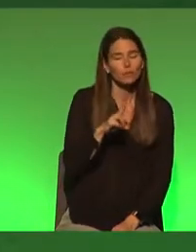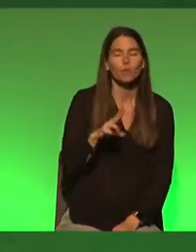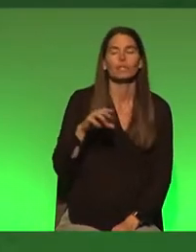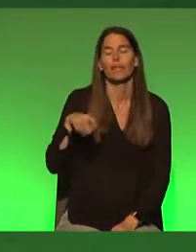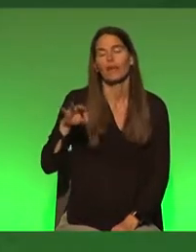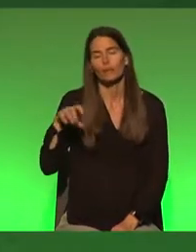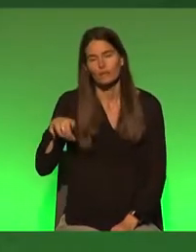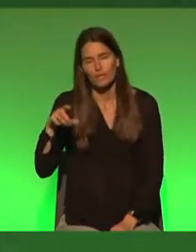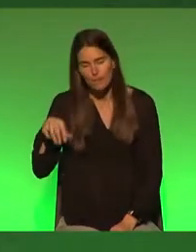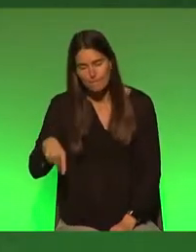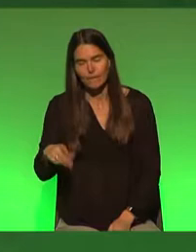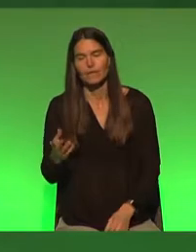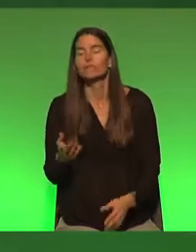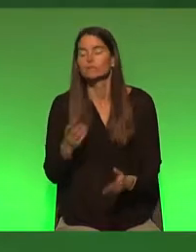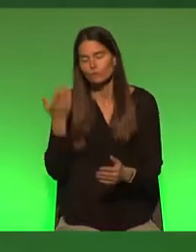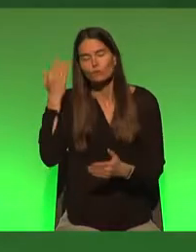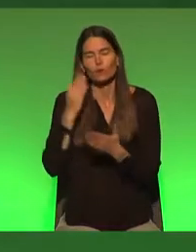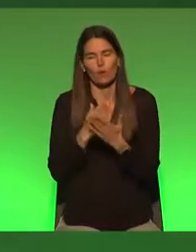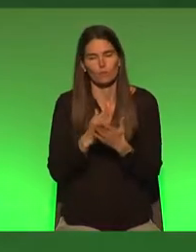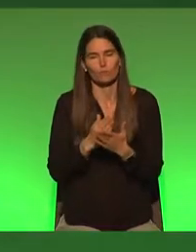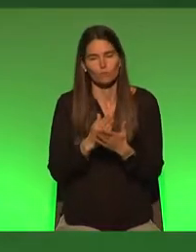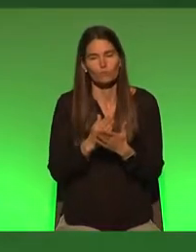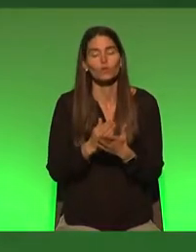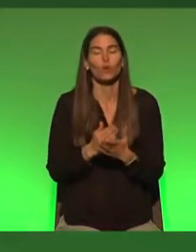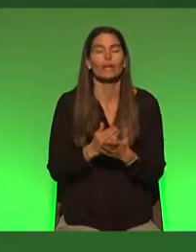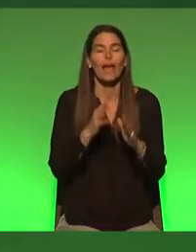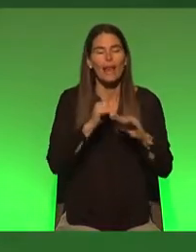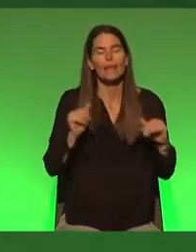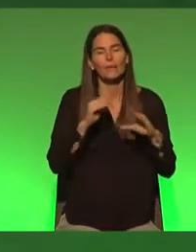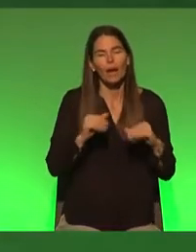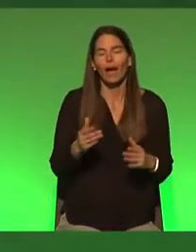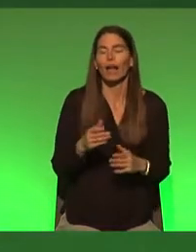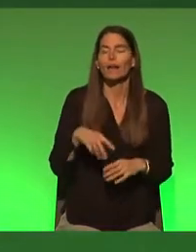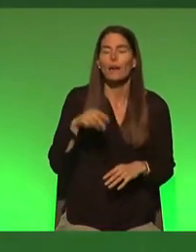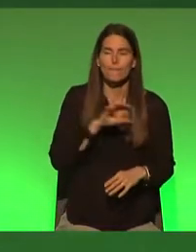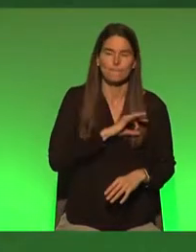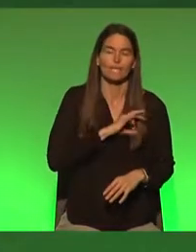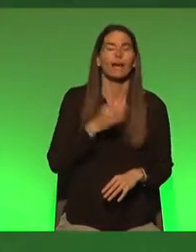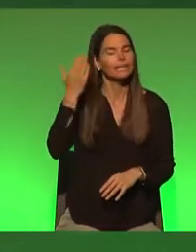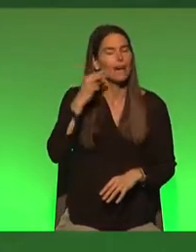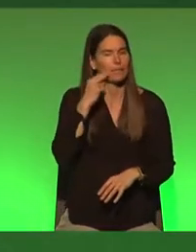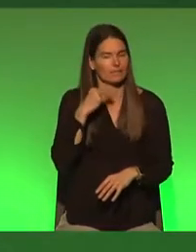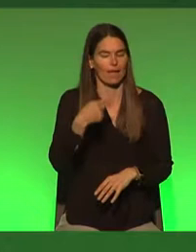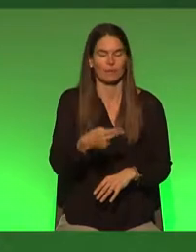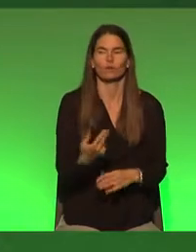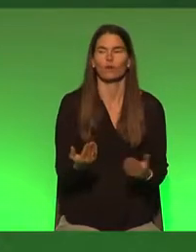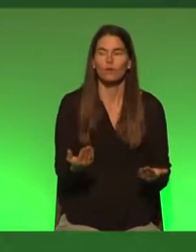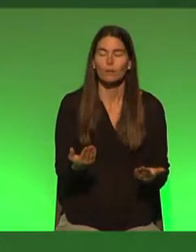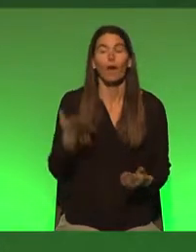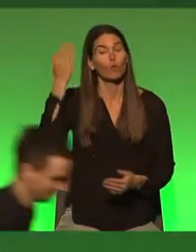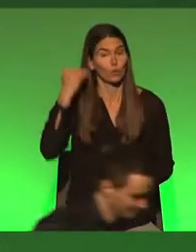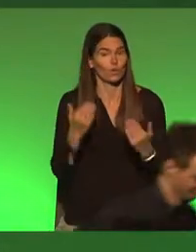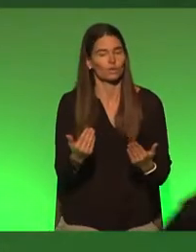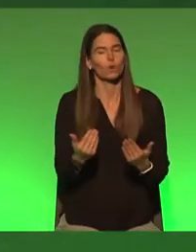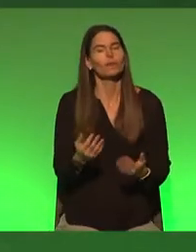richtig darauf hingewiesen, es gab früher mal eine liberale Partei in Deutschland, die auch diesen Namen trug. Das war wohl mal. Also die meinen, wir